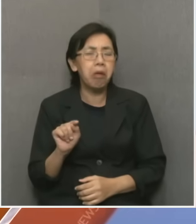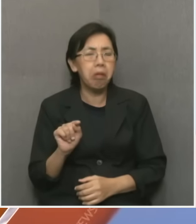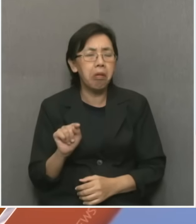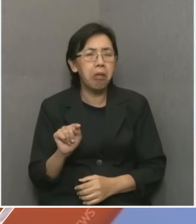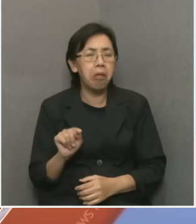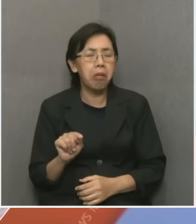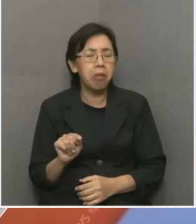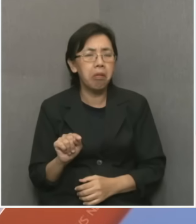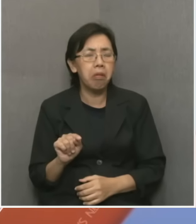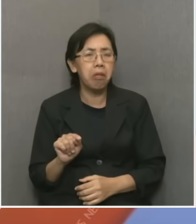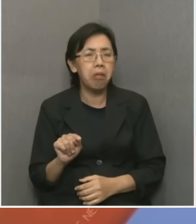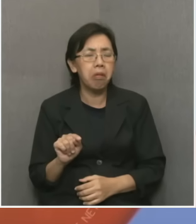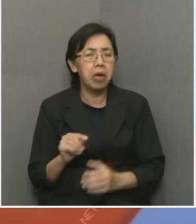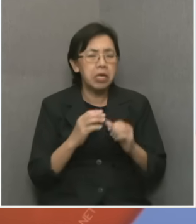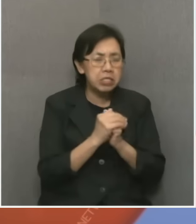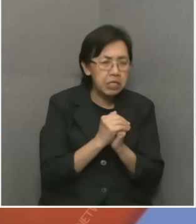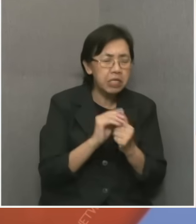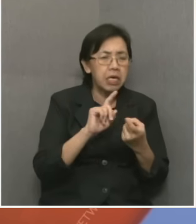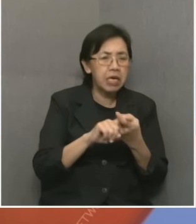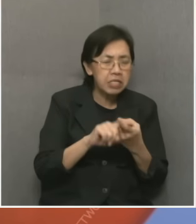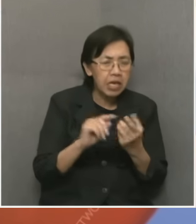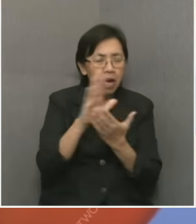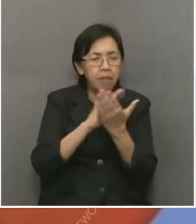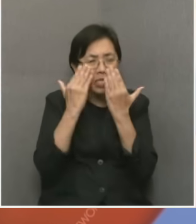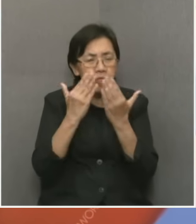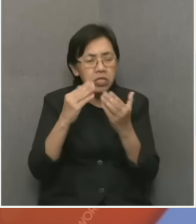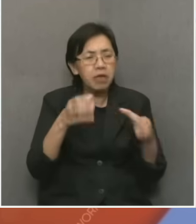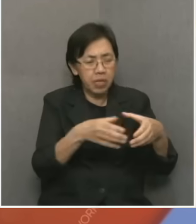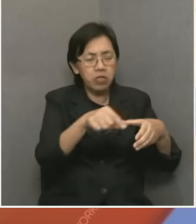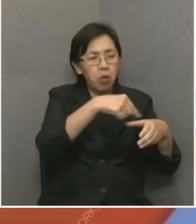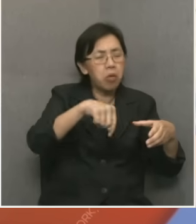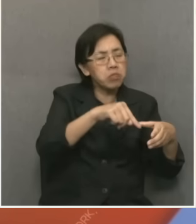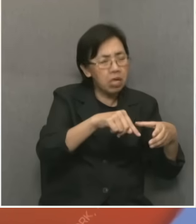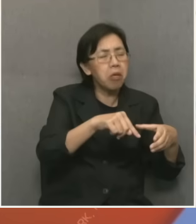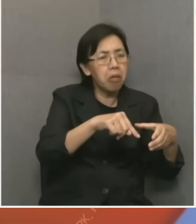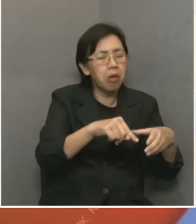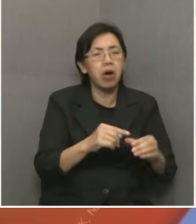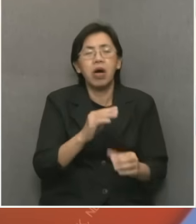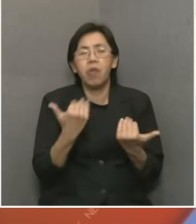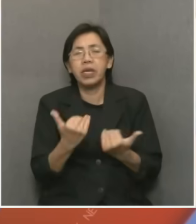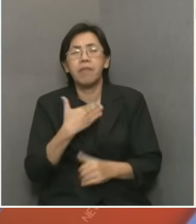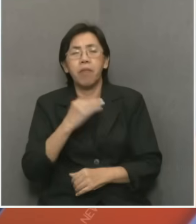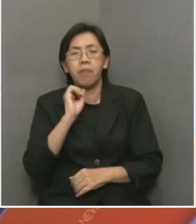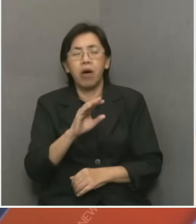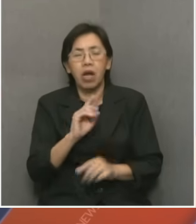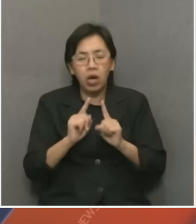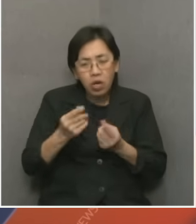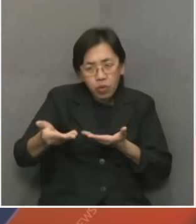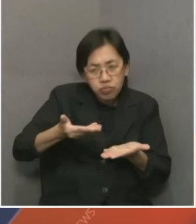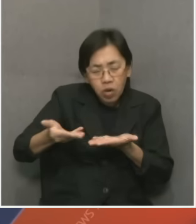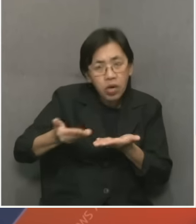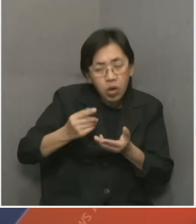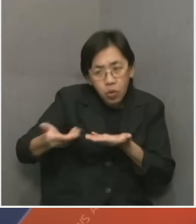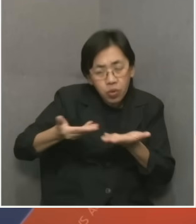จหนึ่งที่เห็นได้ชัดนะครับคือผมกำลังจะบอกว่าวันนี้เนี่ยการต่อรองพูดคุยกันเนี่